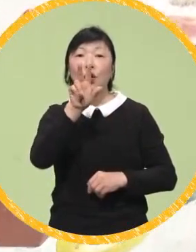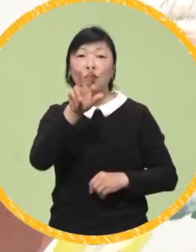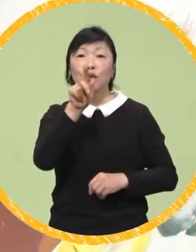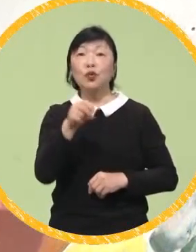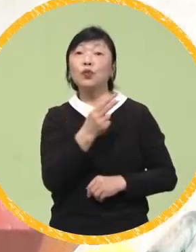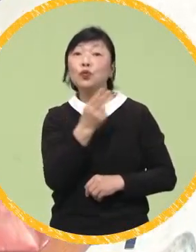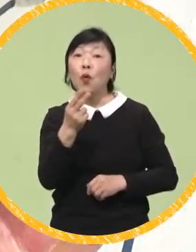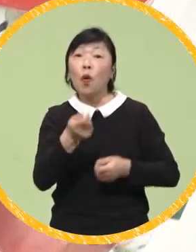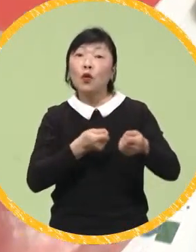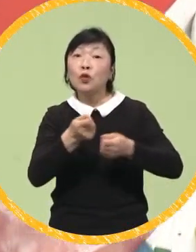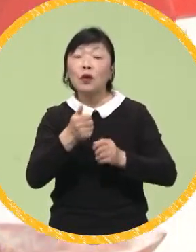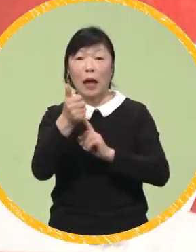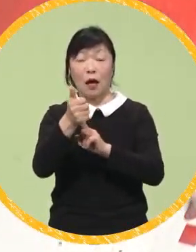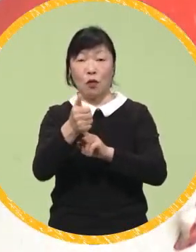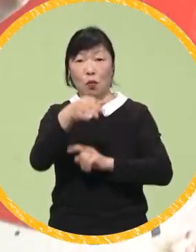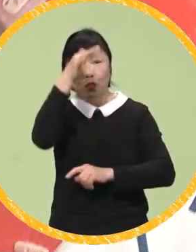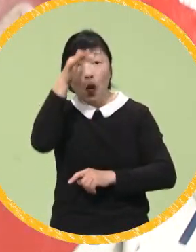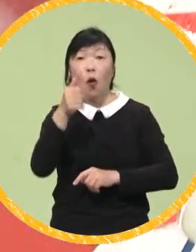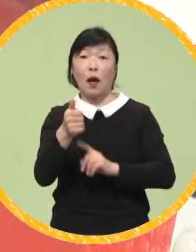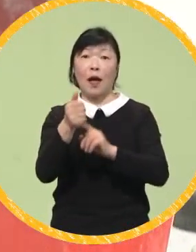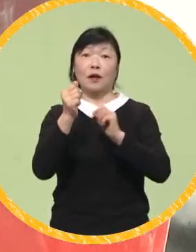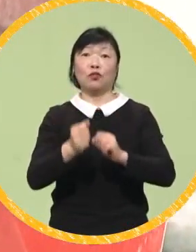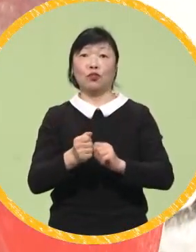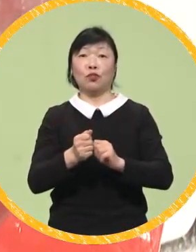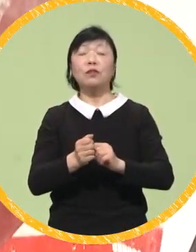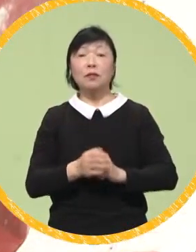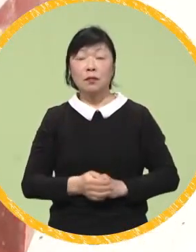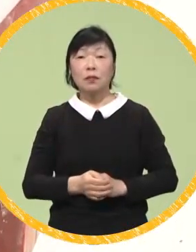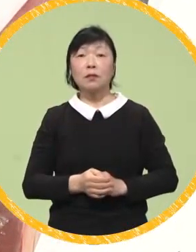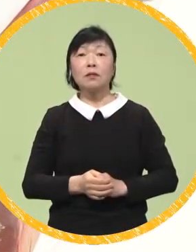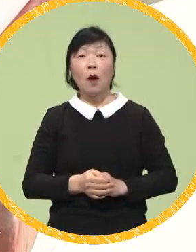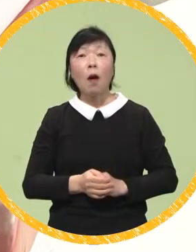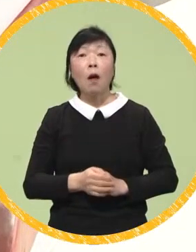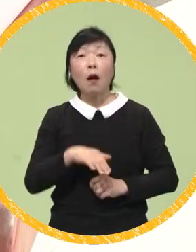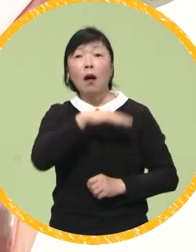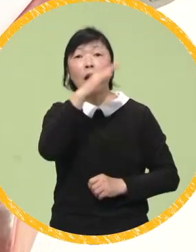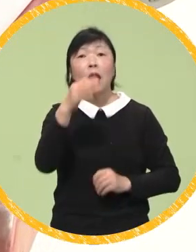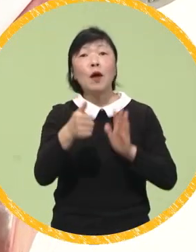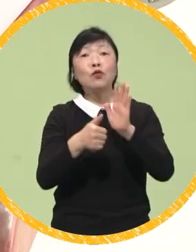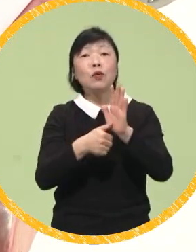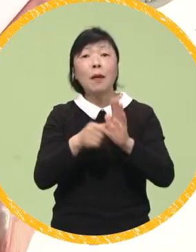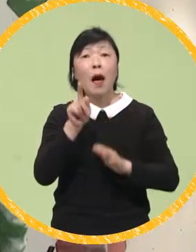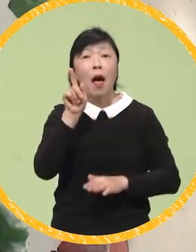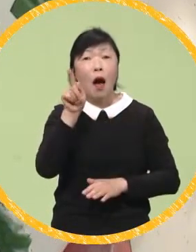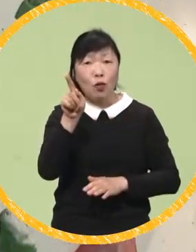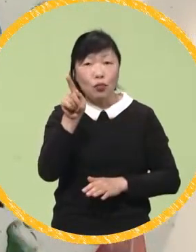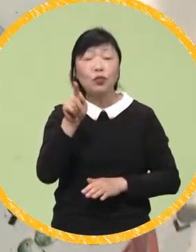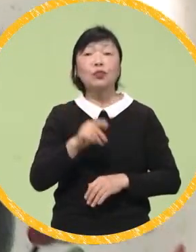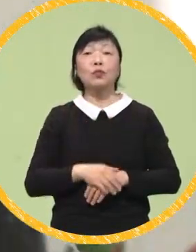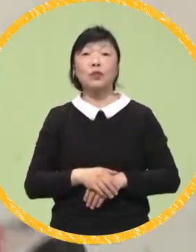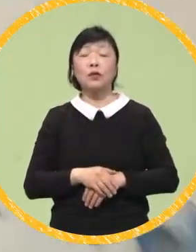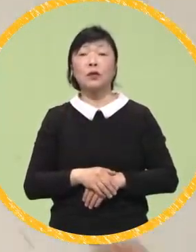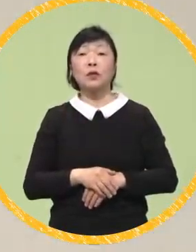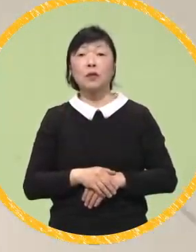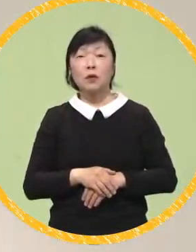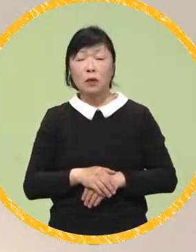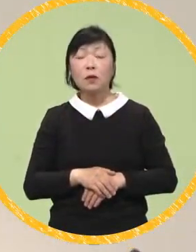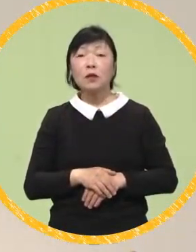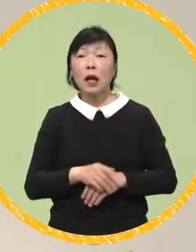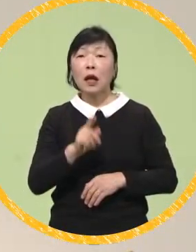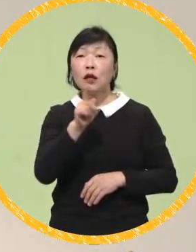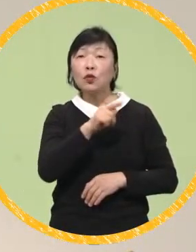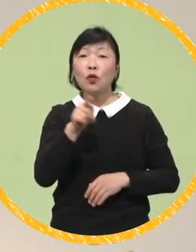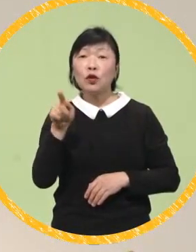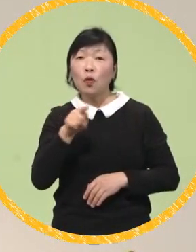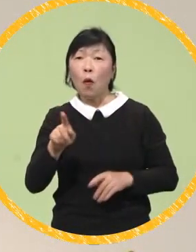んですがその人の味付けに打って変わってくると山の名前が遅いと書いてあるを気づいたんですけどこう密接してやります